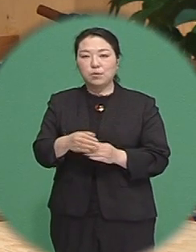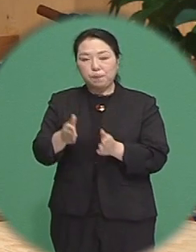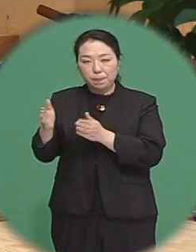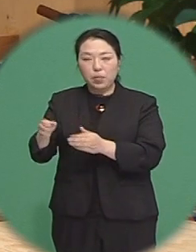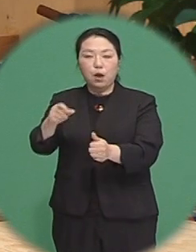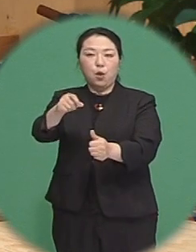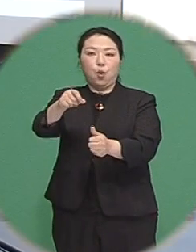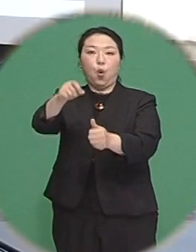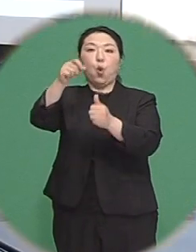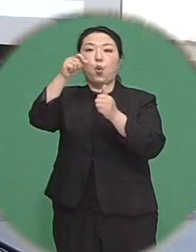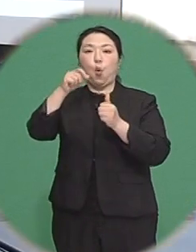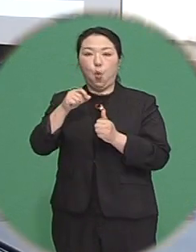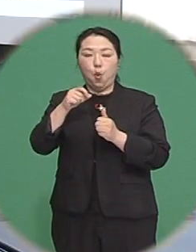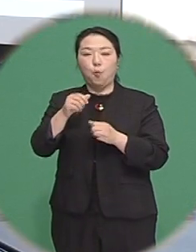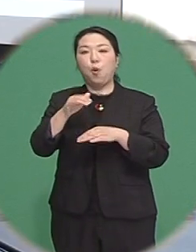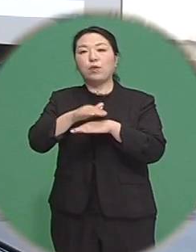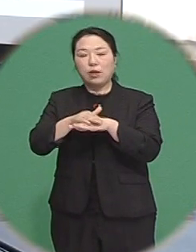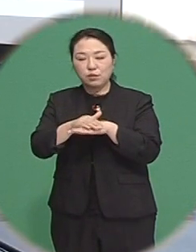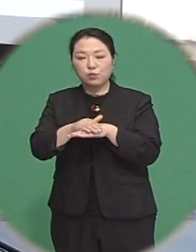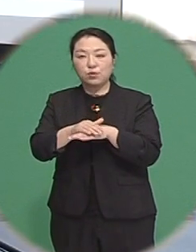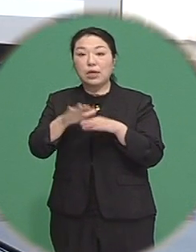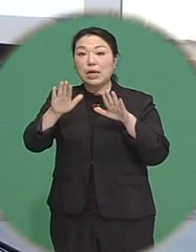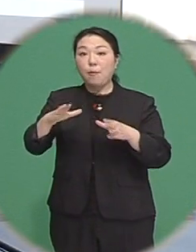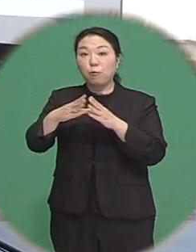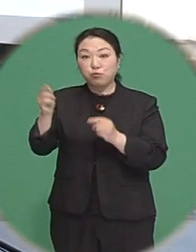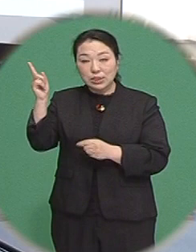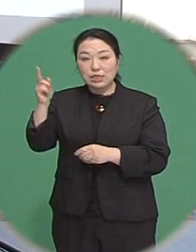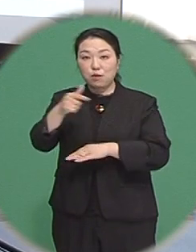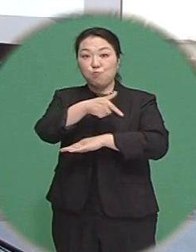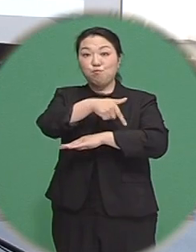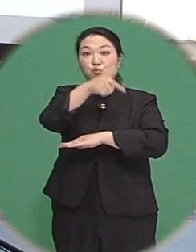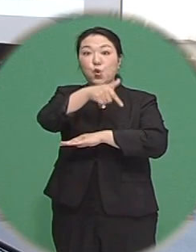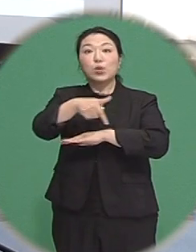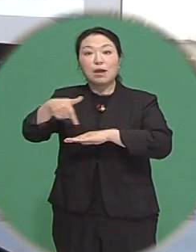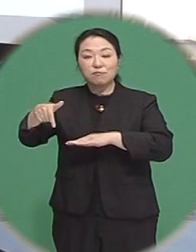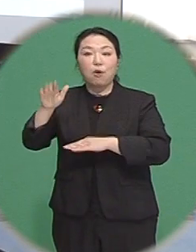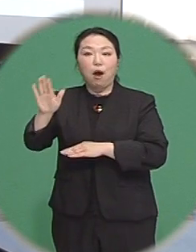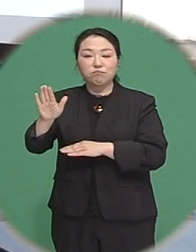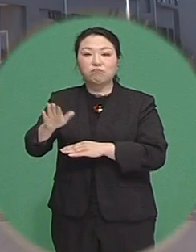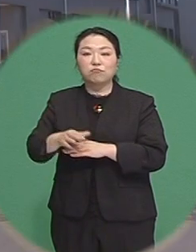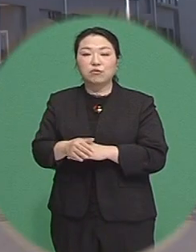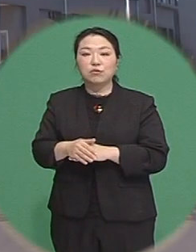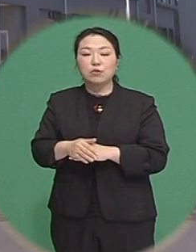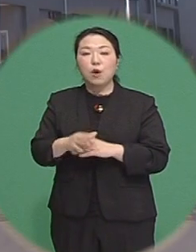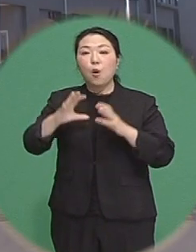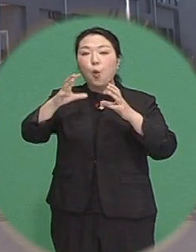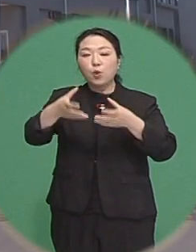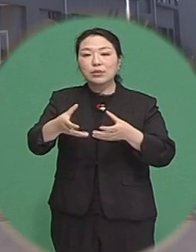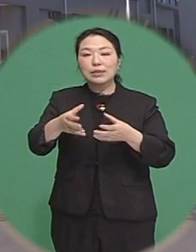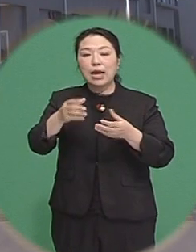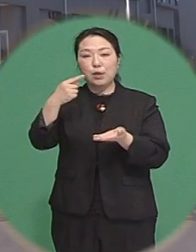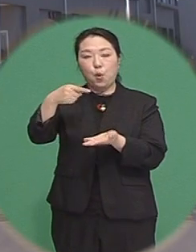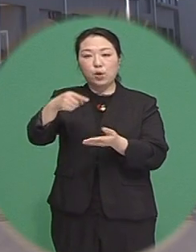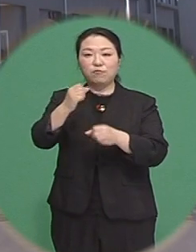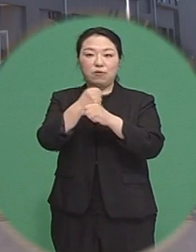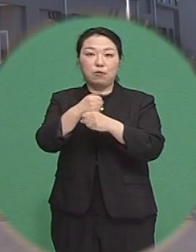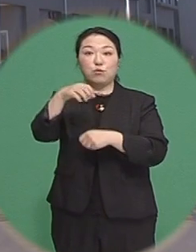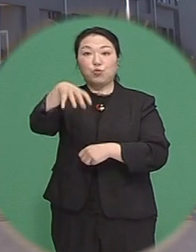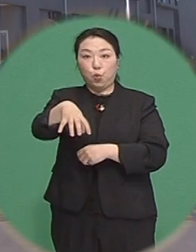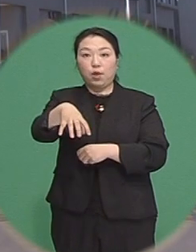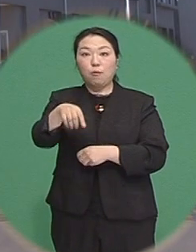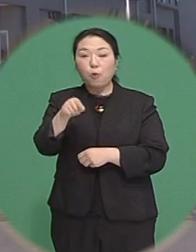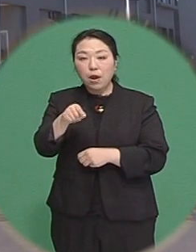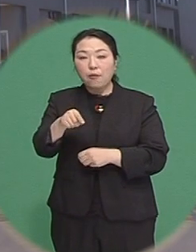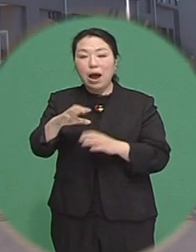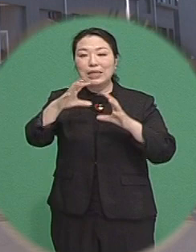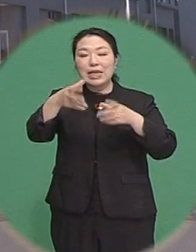ます現在国において大きなプロジェクトが展開されている国際教育研究拠点は世界レベル